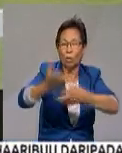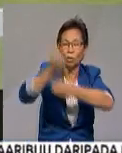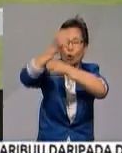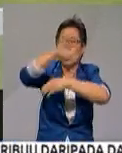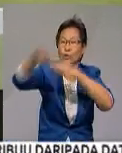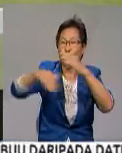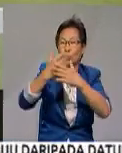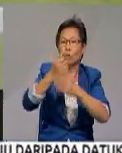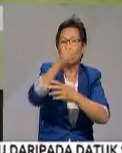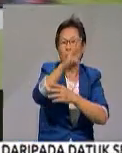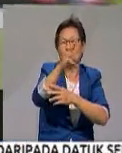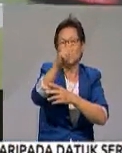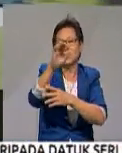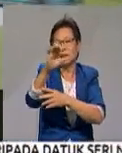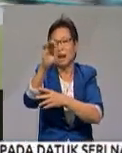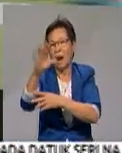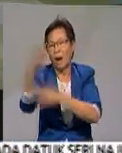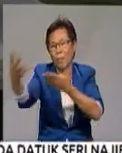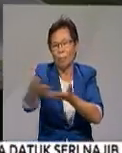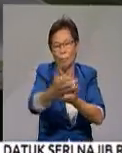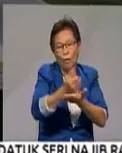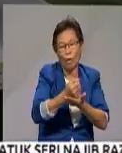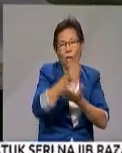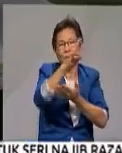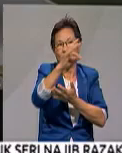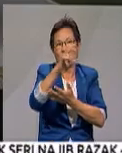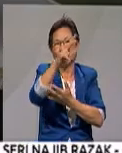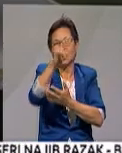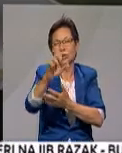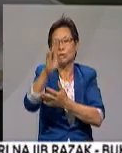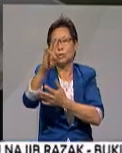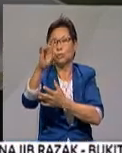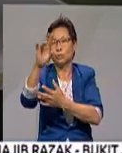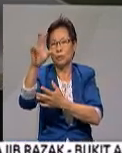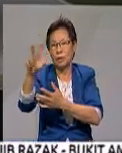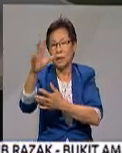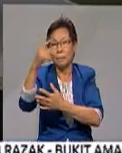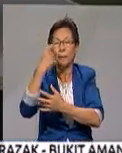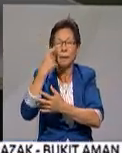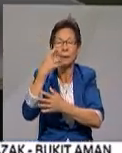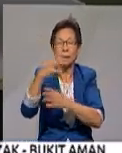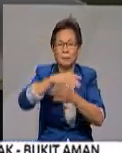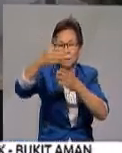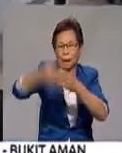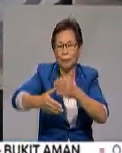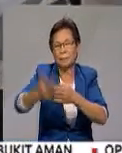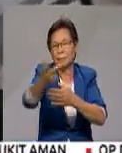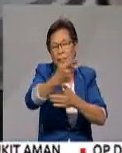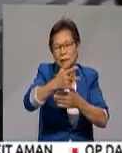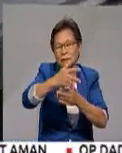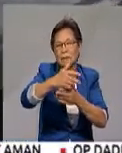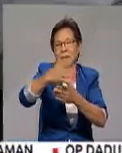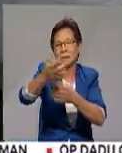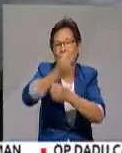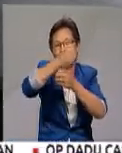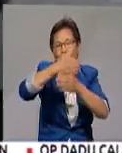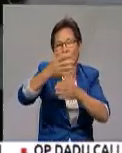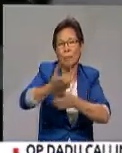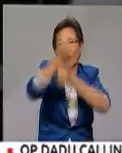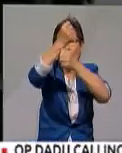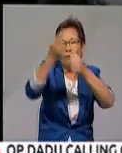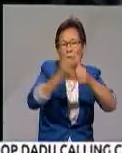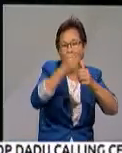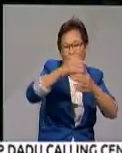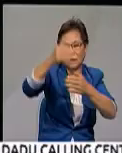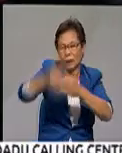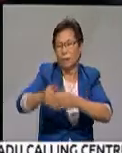keseluruhan WTCR dengan mengumpul 370 mata selepas tamat ketiga-tiga perlumbaan. Dia memenangi perlumbaan pertama selain